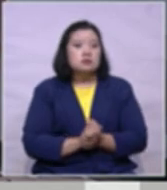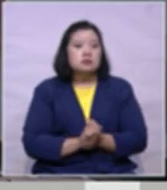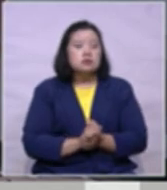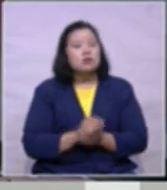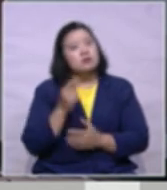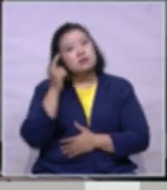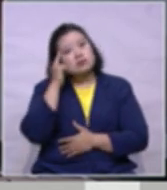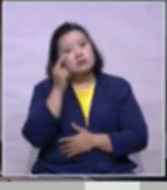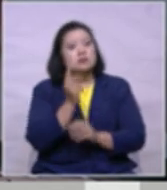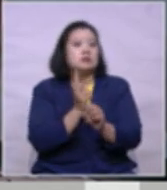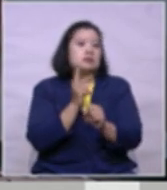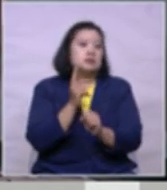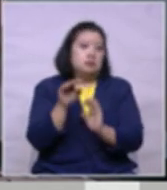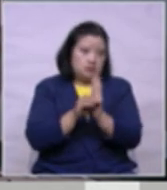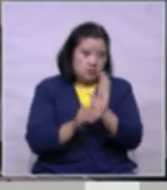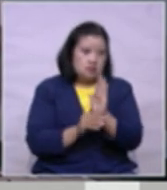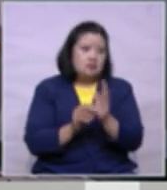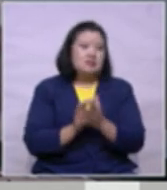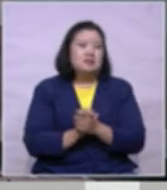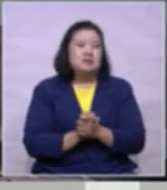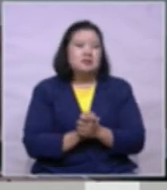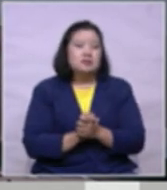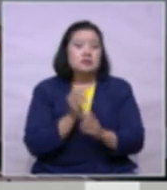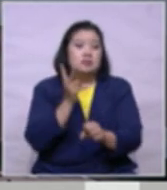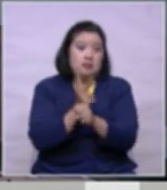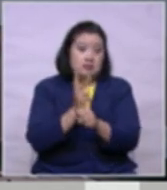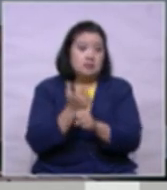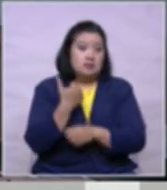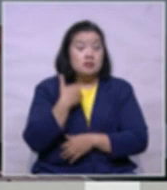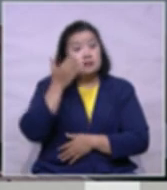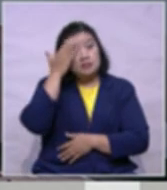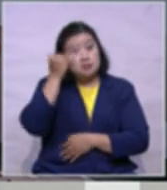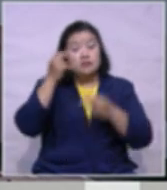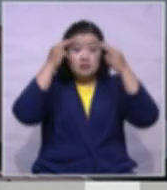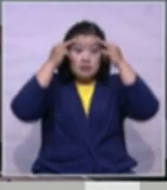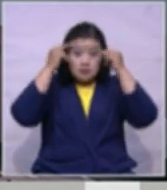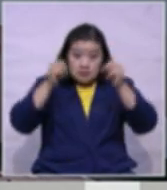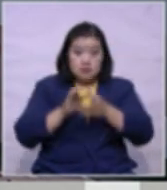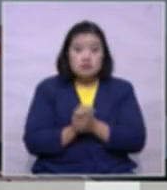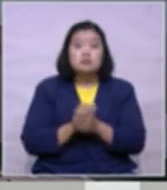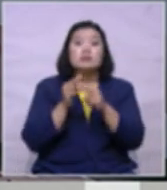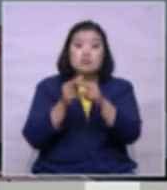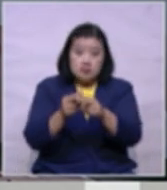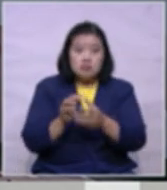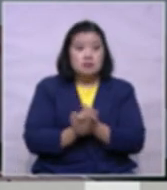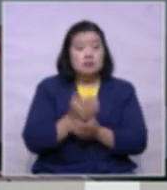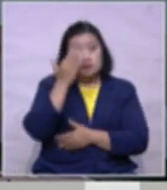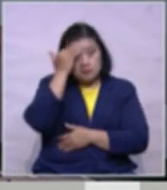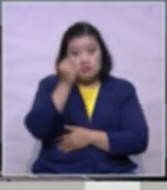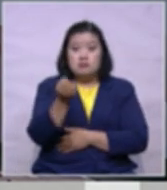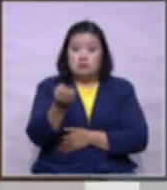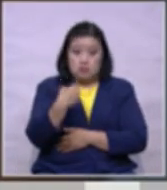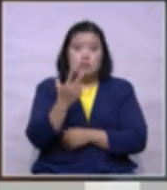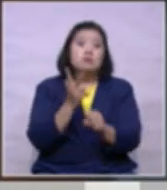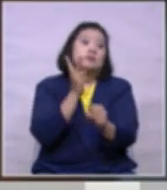นยังไง นี่ใช้คำว่าขบวนการ โอ้นี่หนักกว่าหน้าที่อีก อ้าวนายกก็พูดมาไอ้เรื่อง ว่าเตรียมการมา3ปี 3ปีเนี่ยนายกก็พูดหลัง